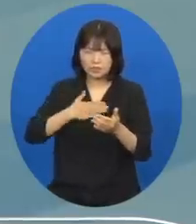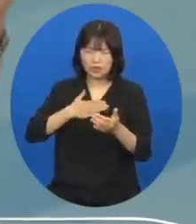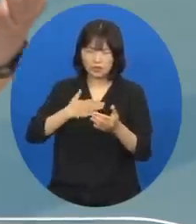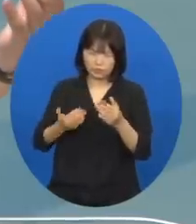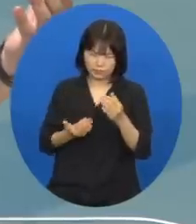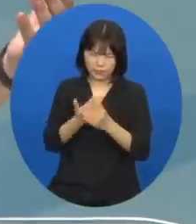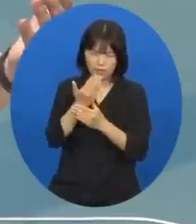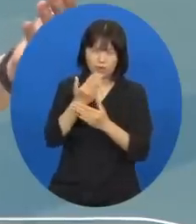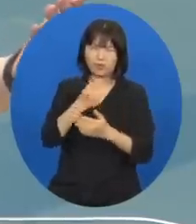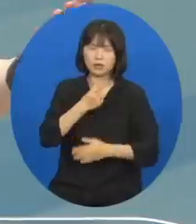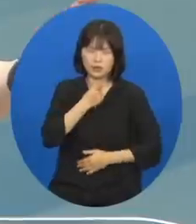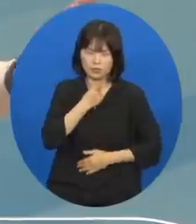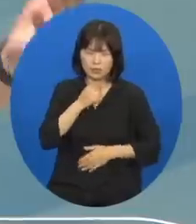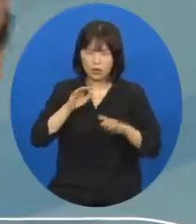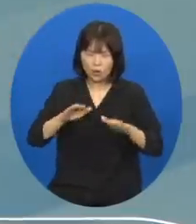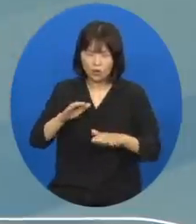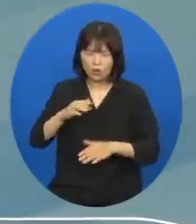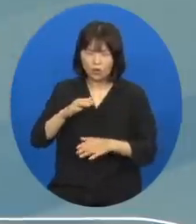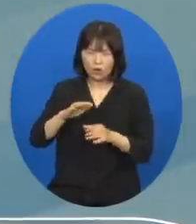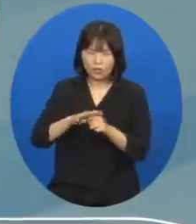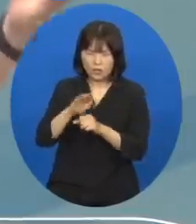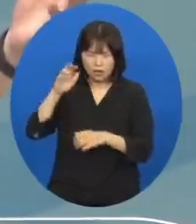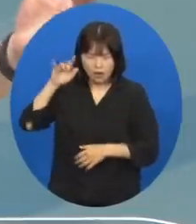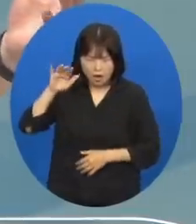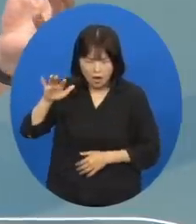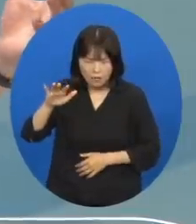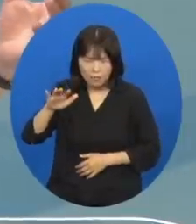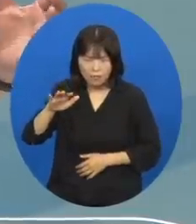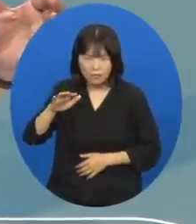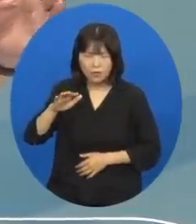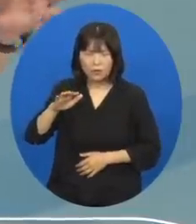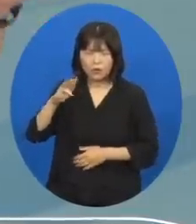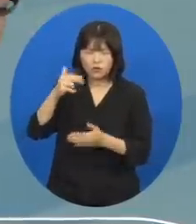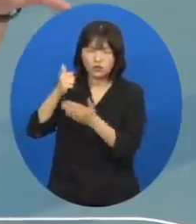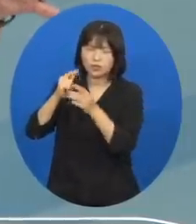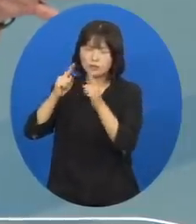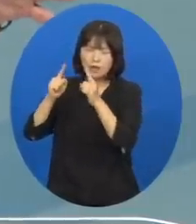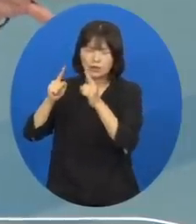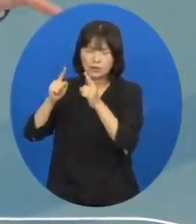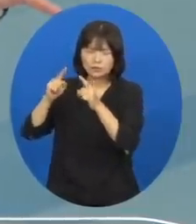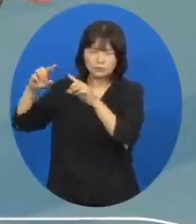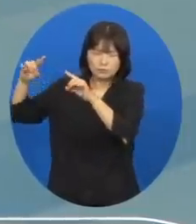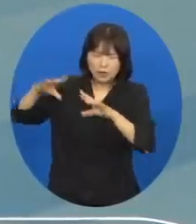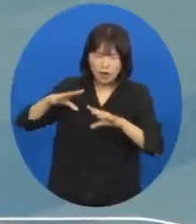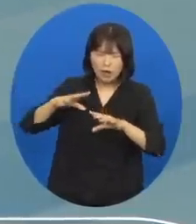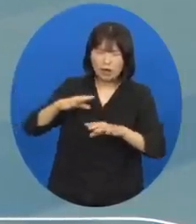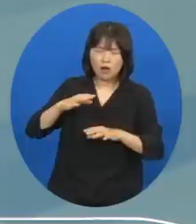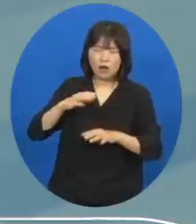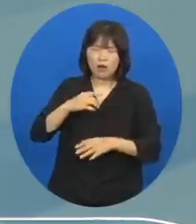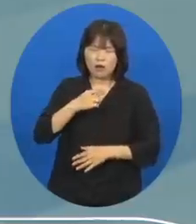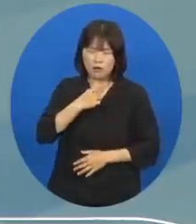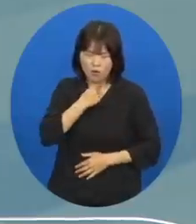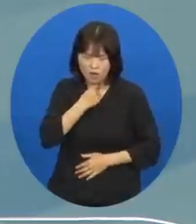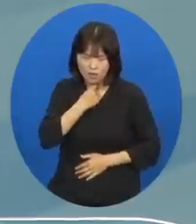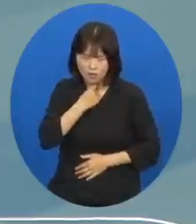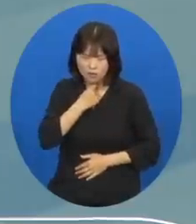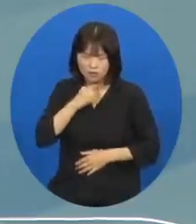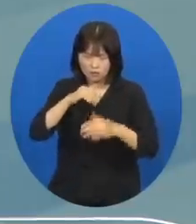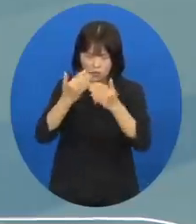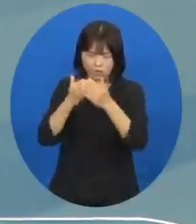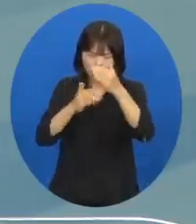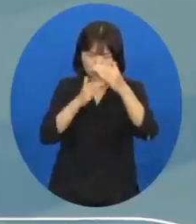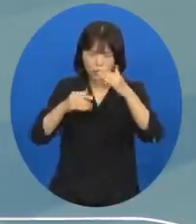오늘도 사모하여 진정으로 주의 말씀 듣기를 갈망하는 모든 성도들을 주님이 이미 받으신 걸